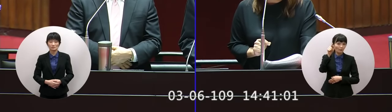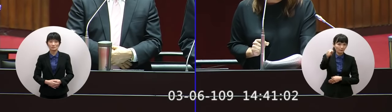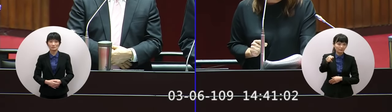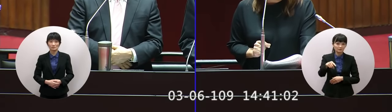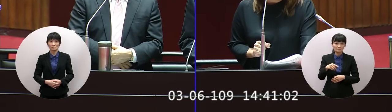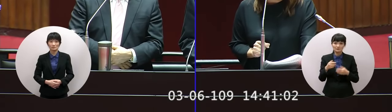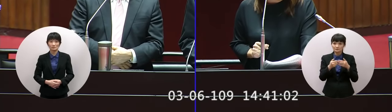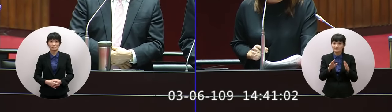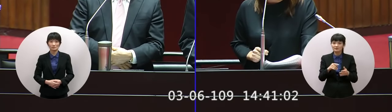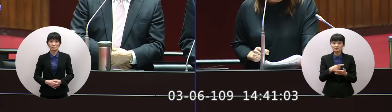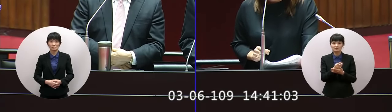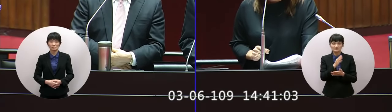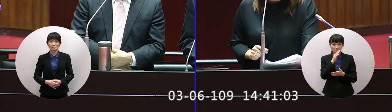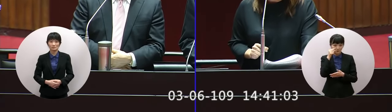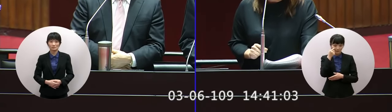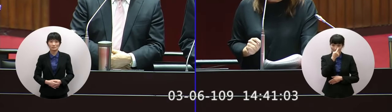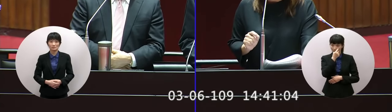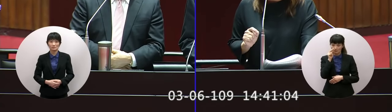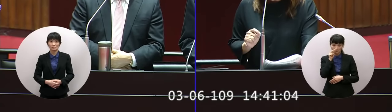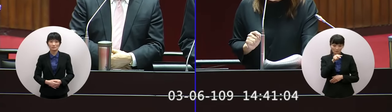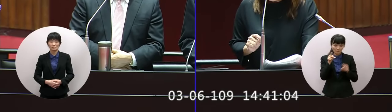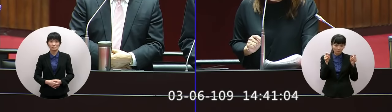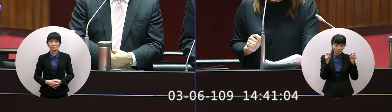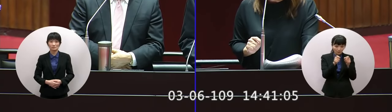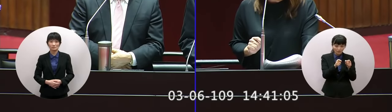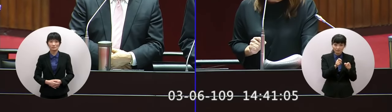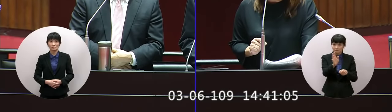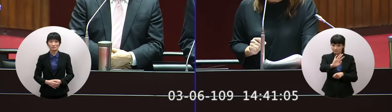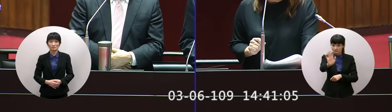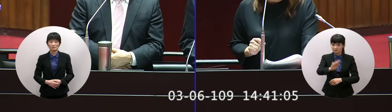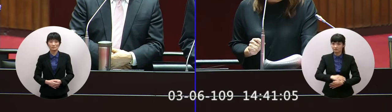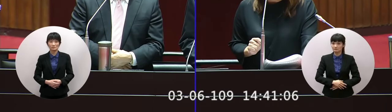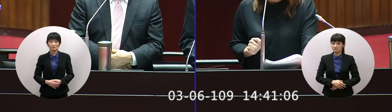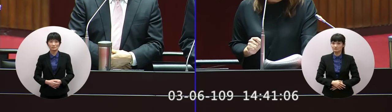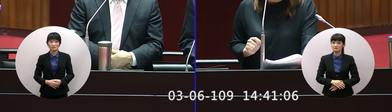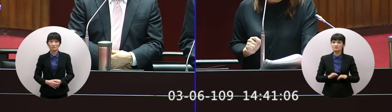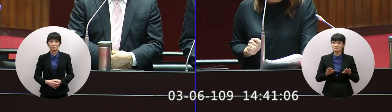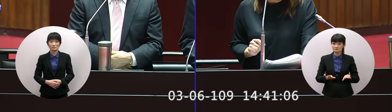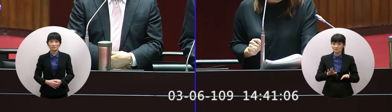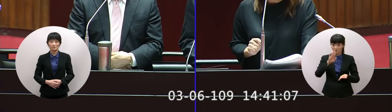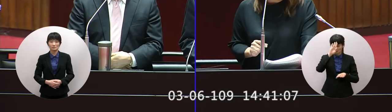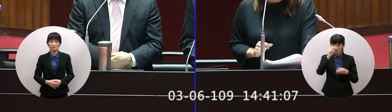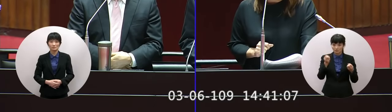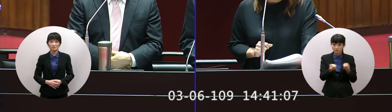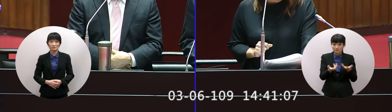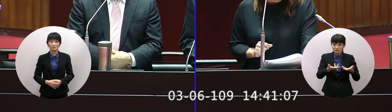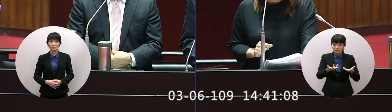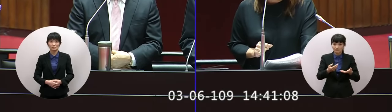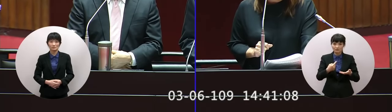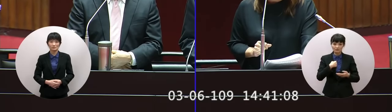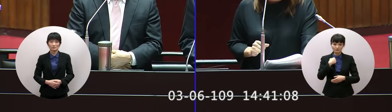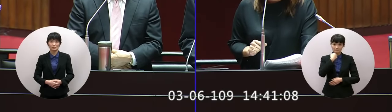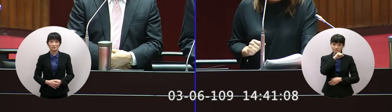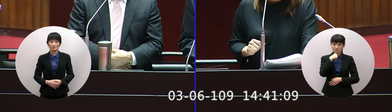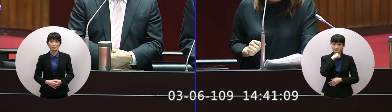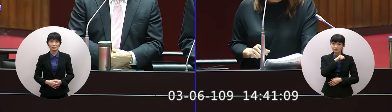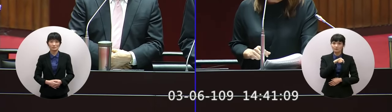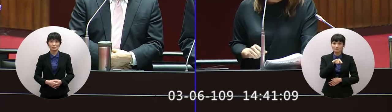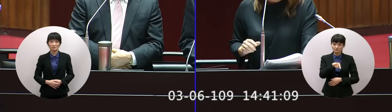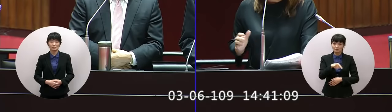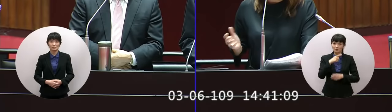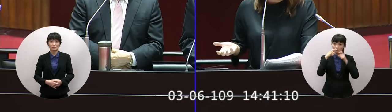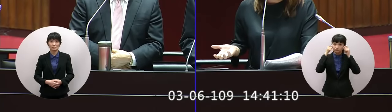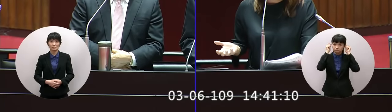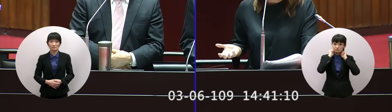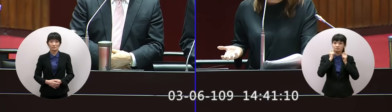头痛医头脚痛医脚。这一次因为这个疫情，我们国内是缺口罩，可